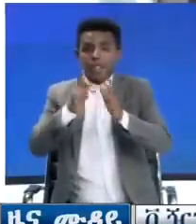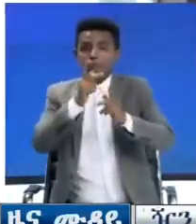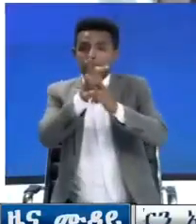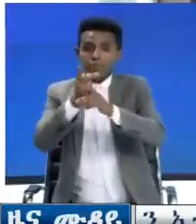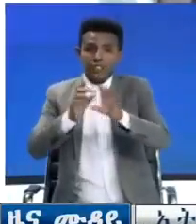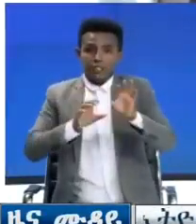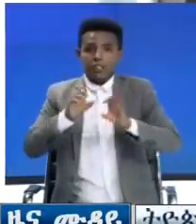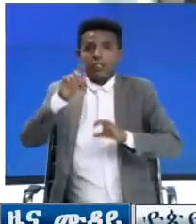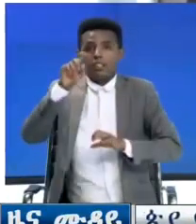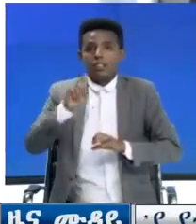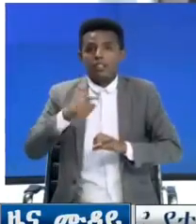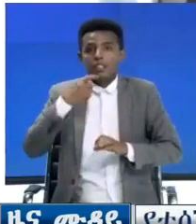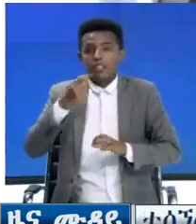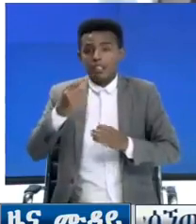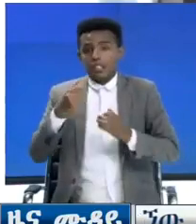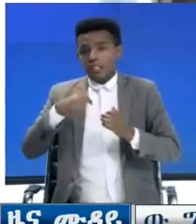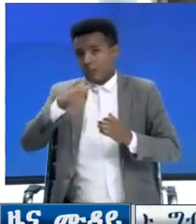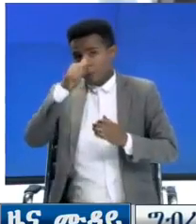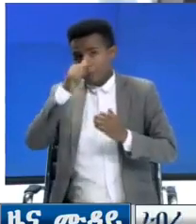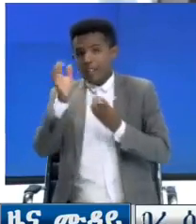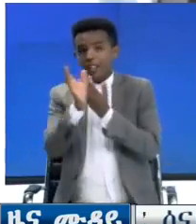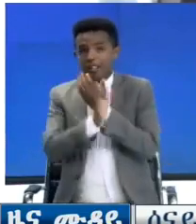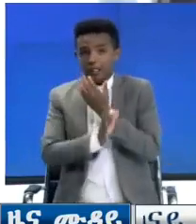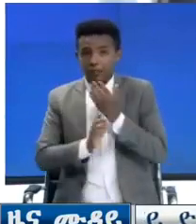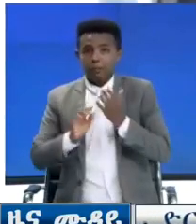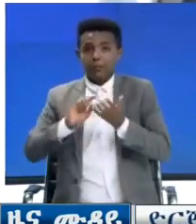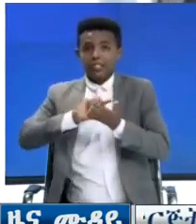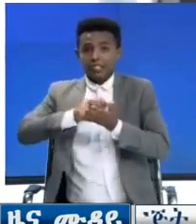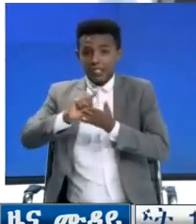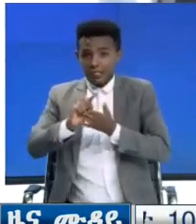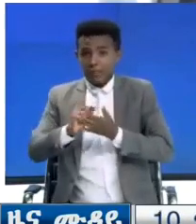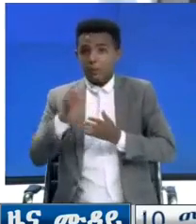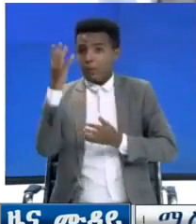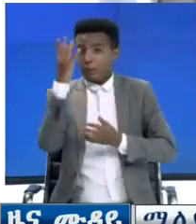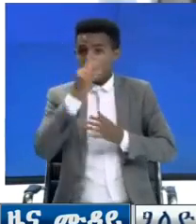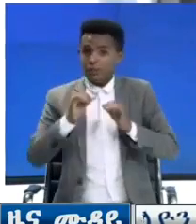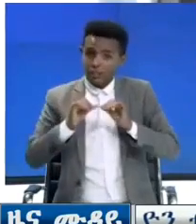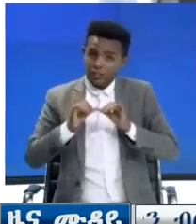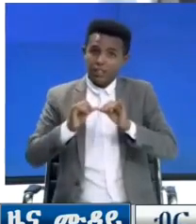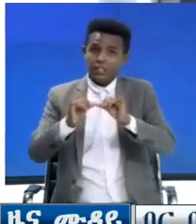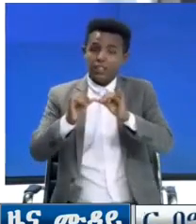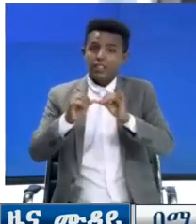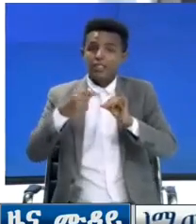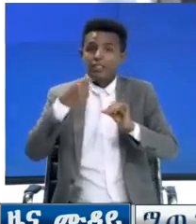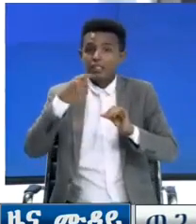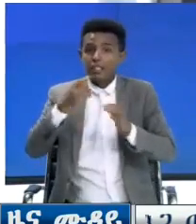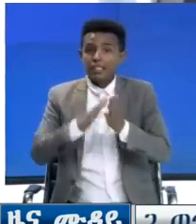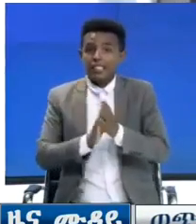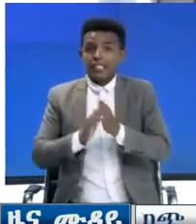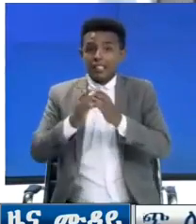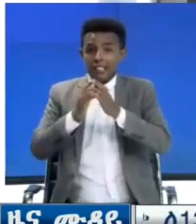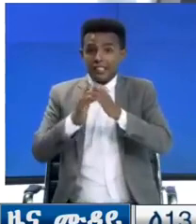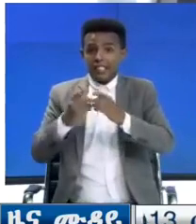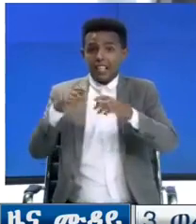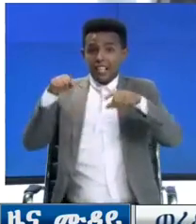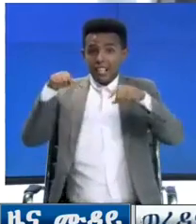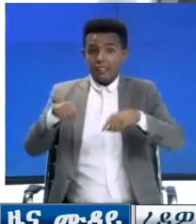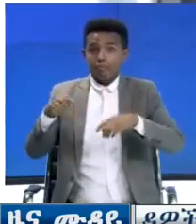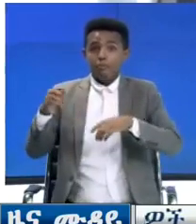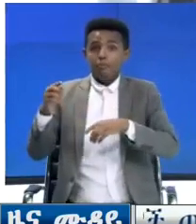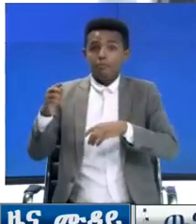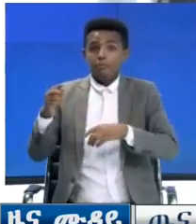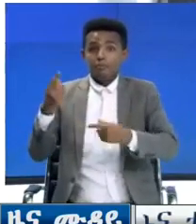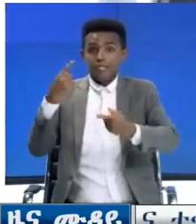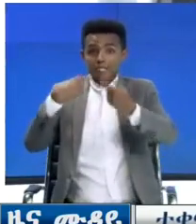ኢትዮጵያ ሀገራችን ባለችበት በቅድስናዋ በውበቷ በቁንጅናዋ ትቀጥል ዘንድ እስከ ዕለተ መጻት ድረስ